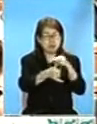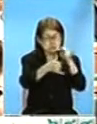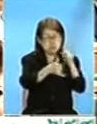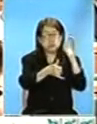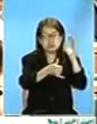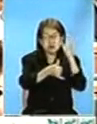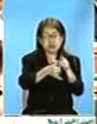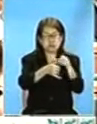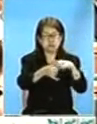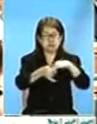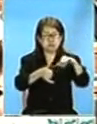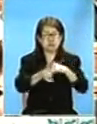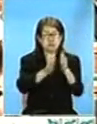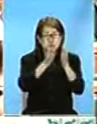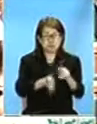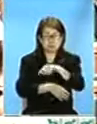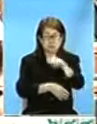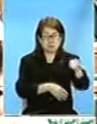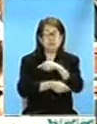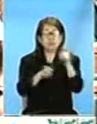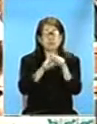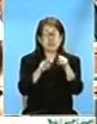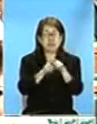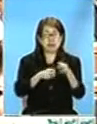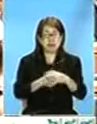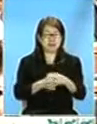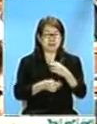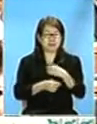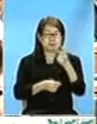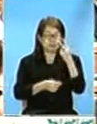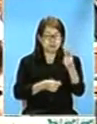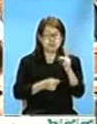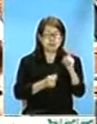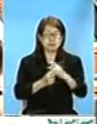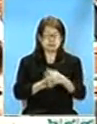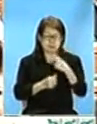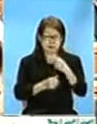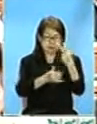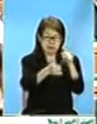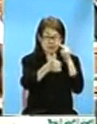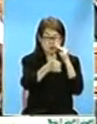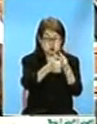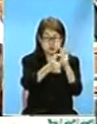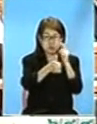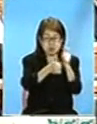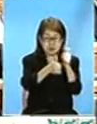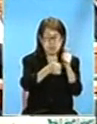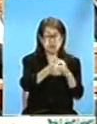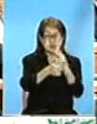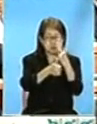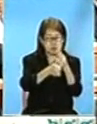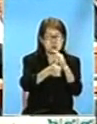ป็นมนุษย์ท่านคล้ายกันผมเห็นด้านดีและผมเห็นด้าน